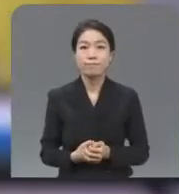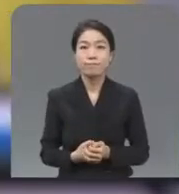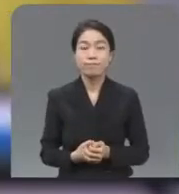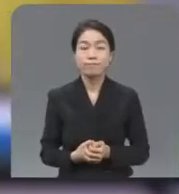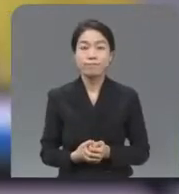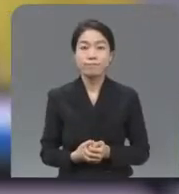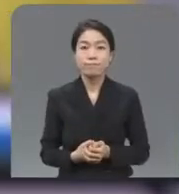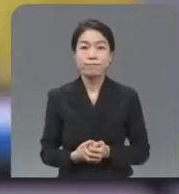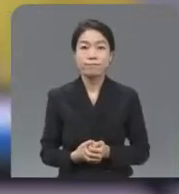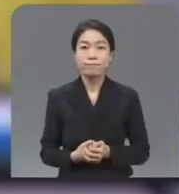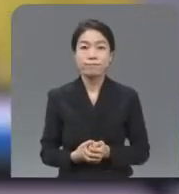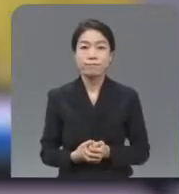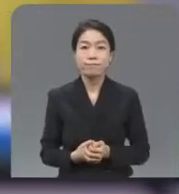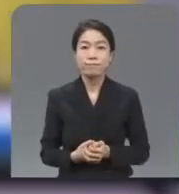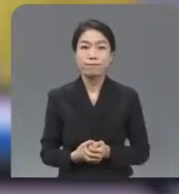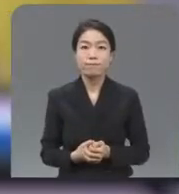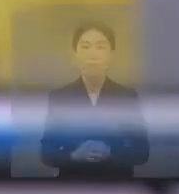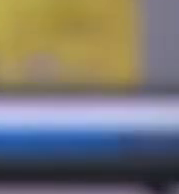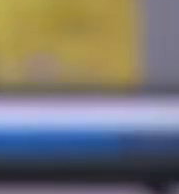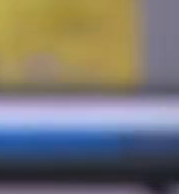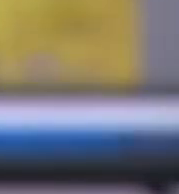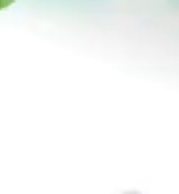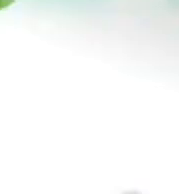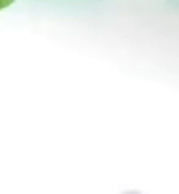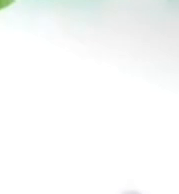KBS 뉴스 오정현입니다.